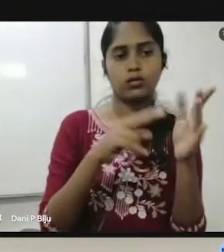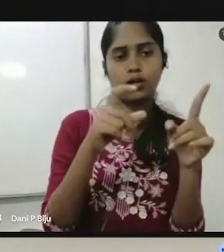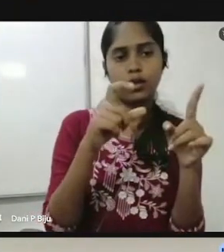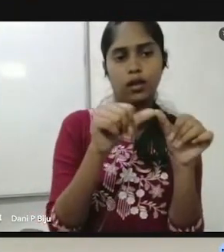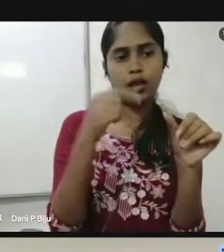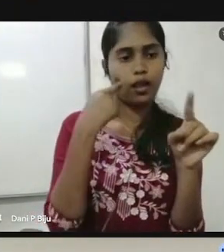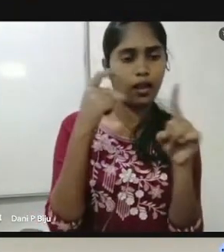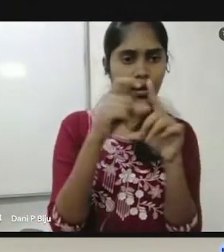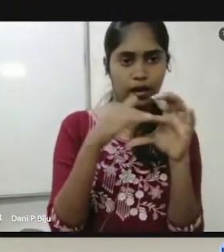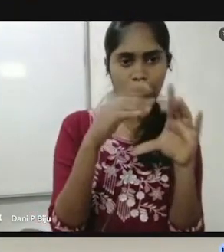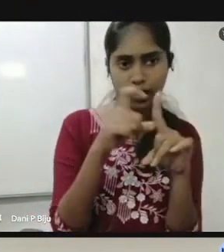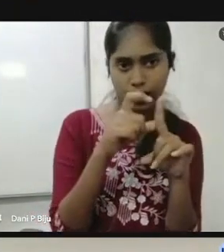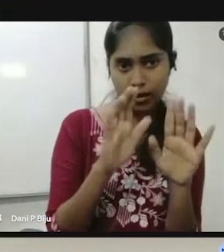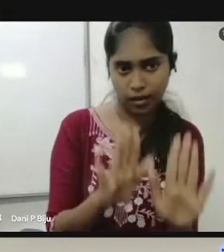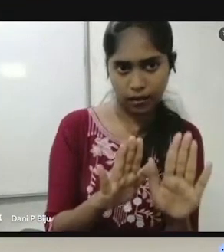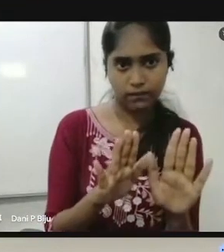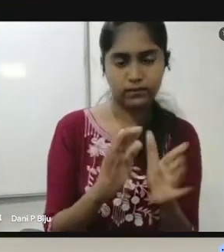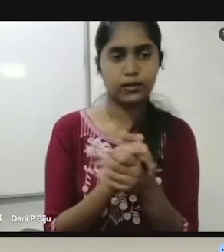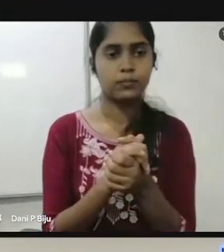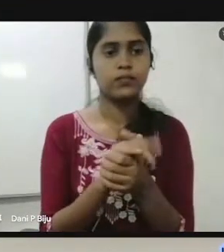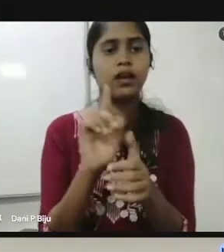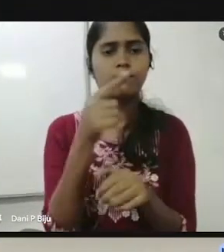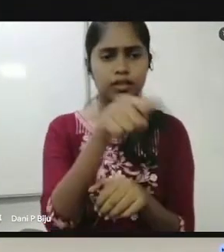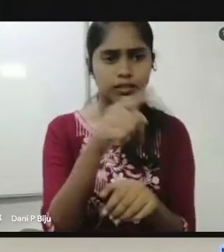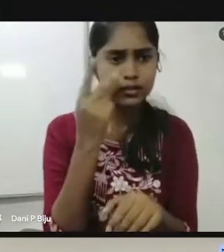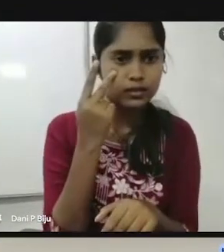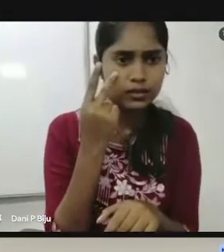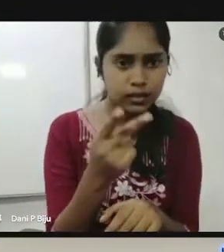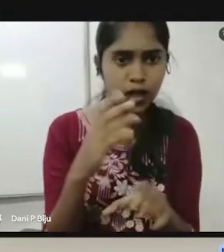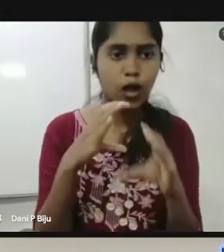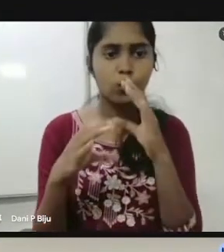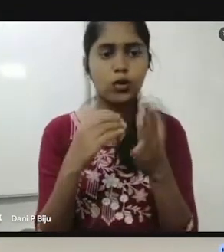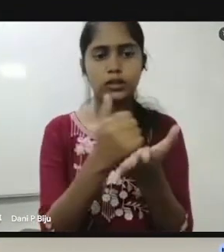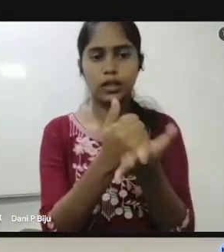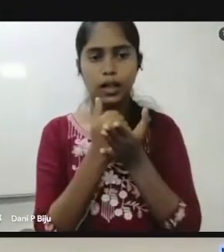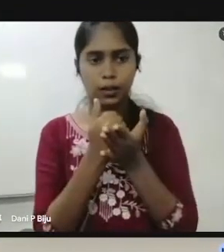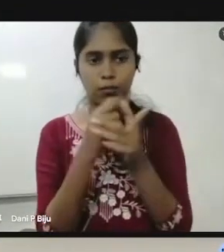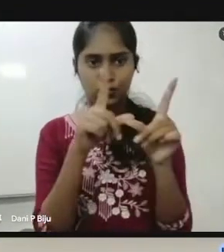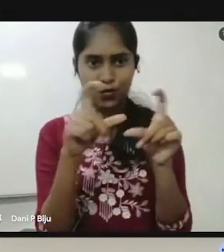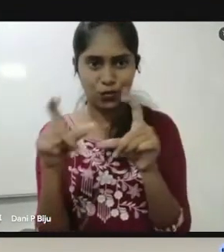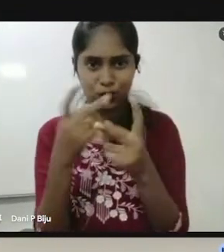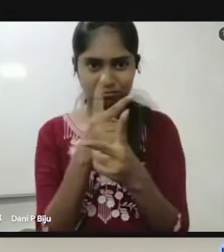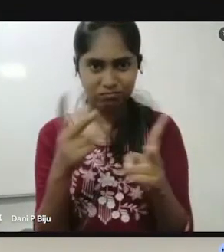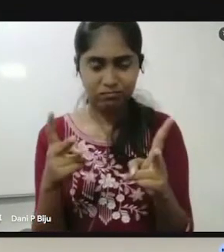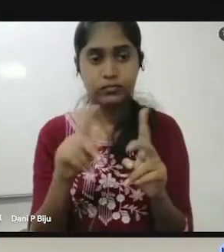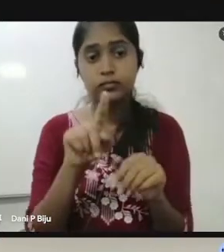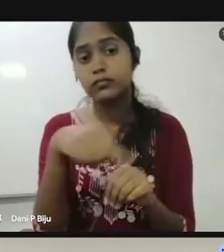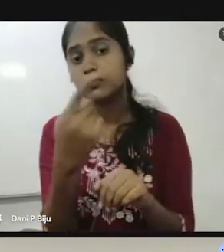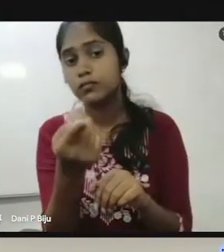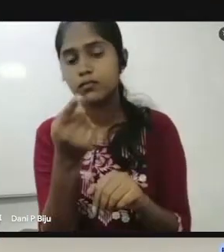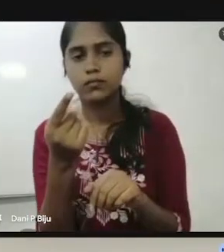മുകളിൽ കാണുന്ന ഒരു കമ്മ്യൂണിക്കേഷൻ ഫോൾഡർ ആണ്. അതിന് ഇപ്പുറത്ത് കാണുന്നതെല്ലാം തന്നെ സിമ്പിൾ ആയിട്ട് ബാറ്ററി ഓപ്പറേറ്റ്